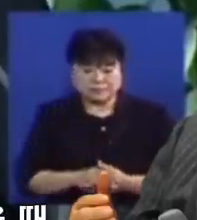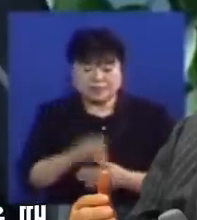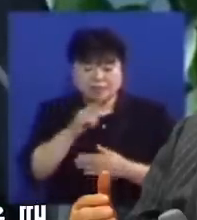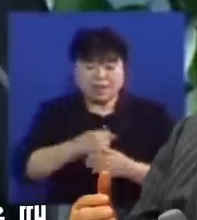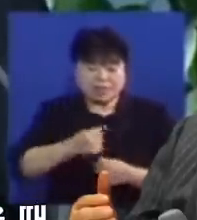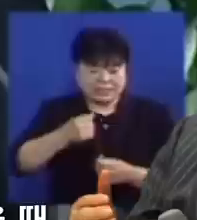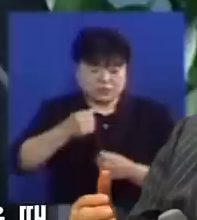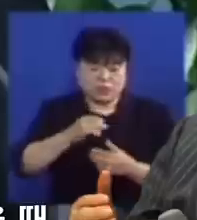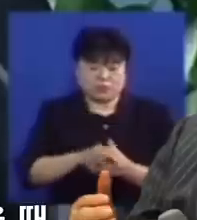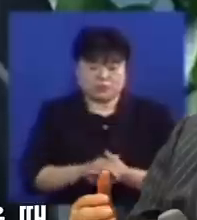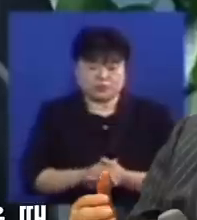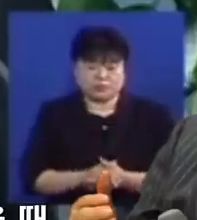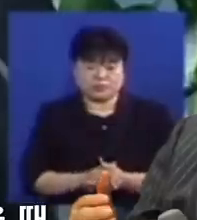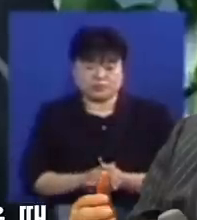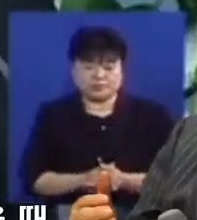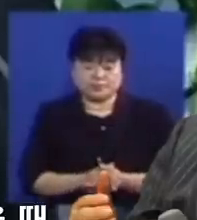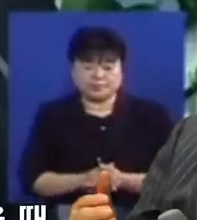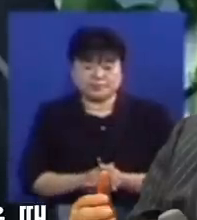마음을 품고